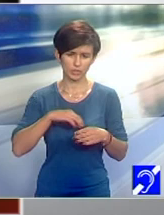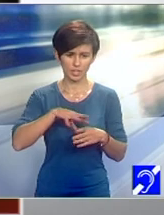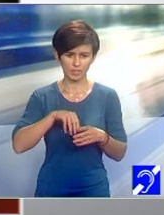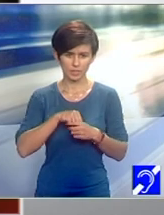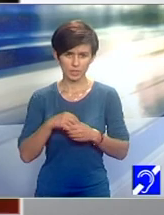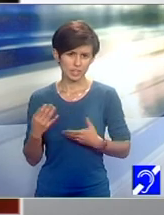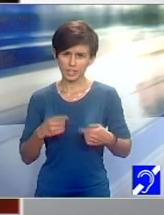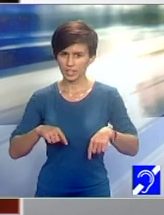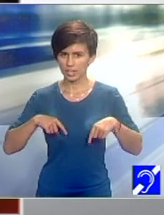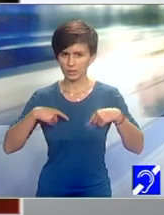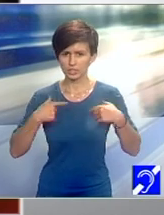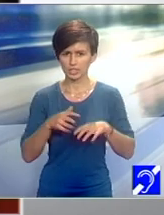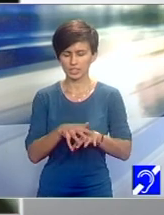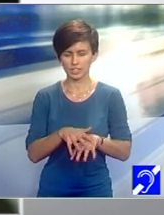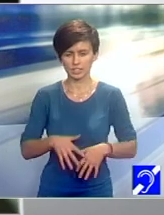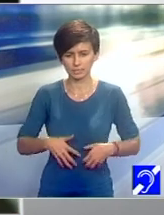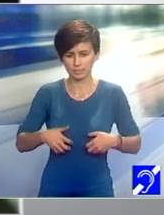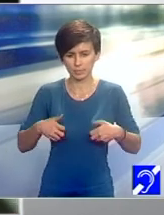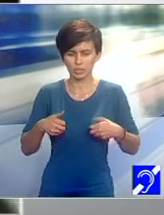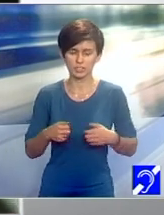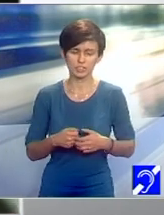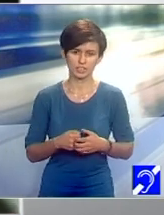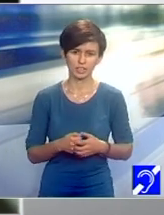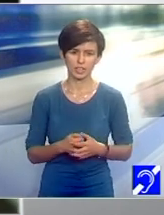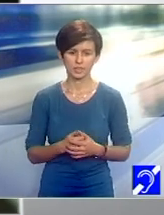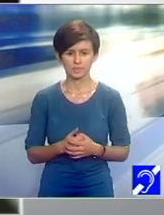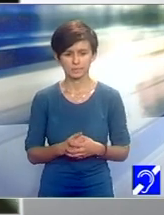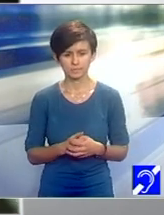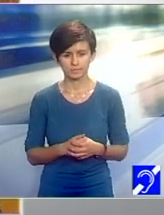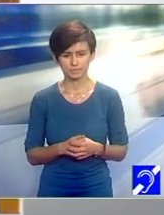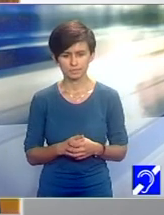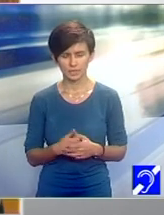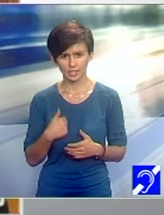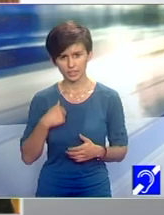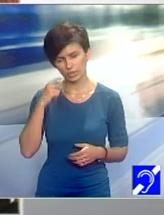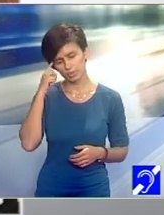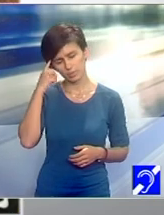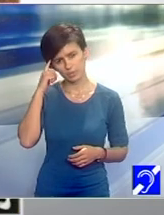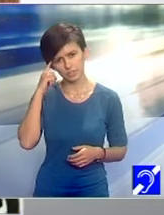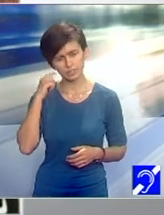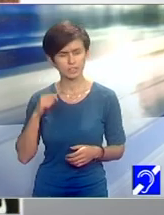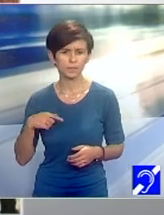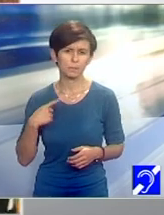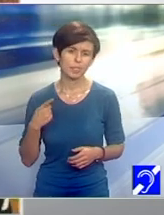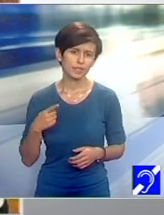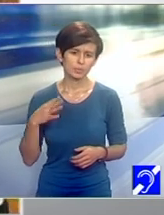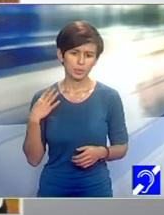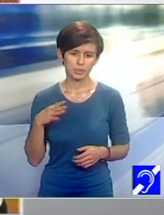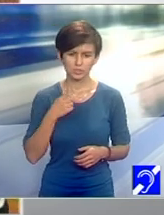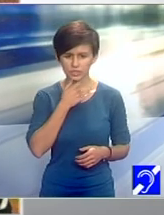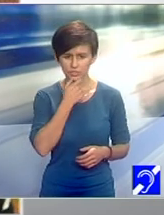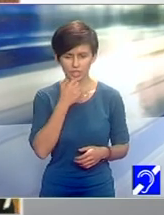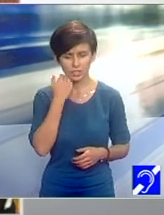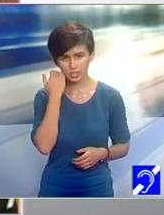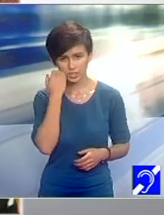trăit la maximum emoțiile ceremoniei. M-am gândit că totuși după 40 de ani de când am